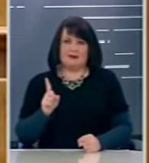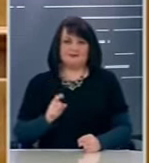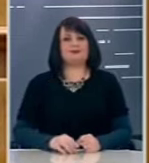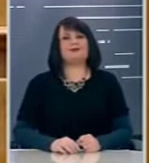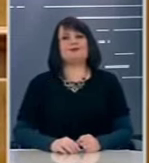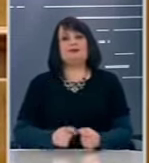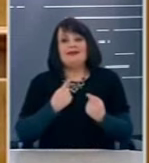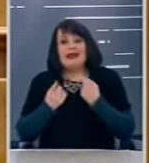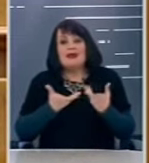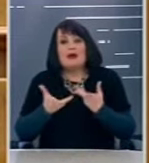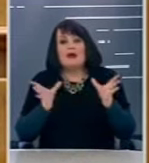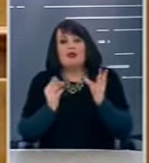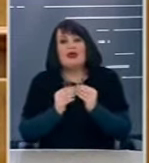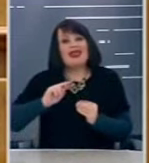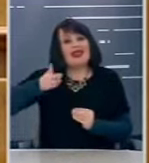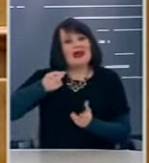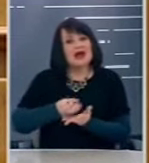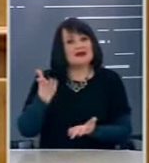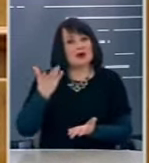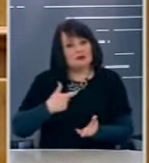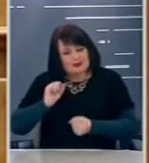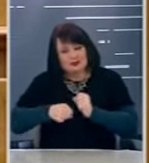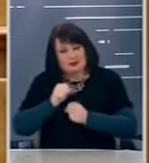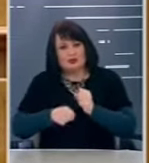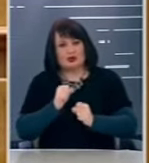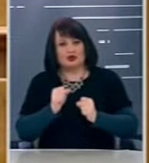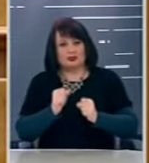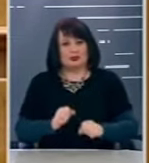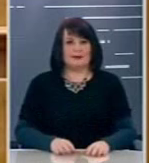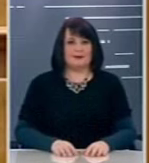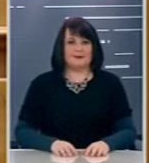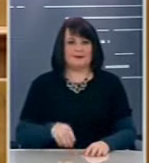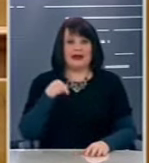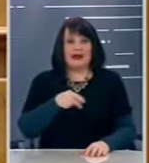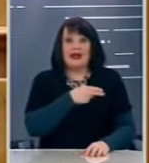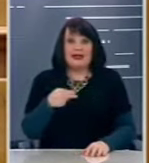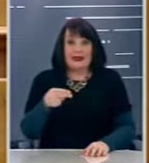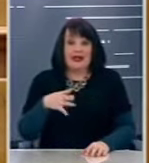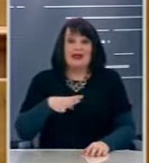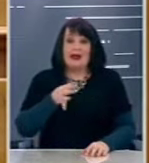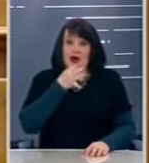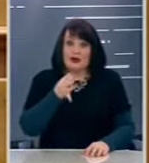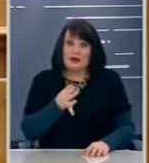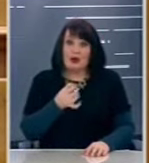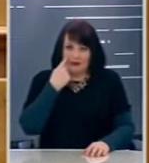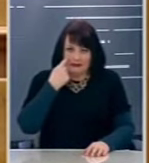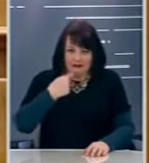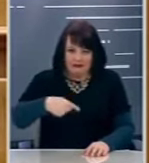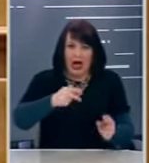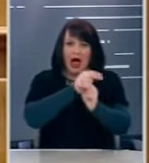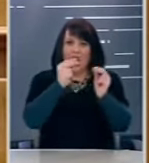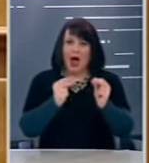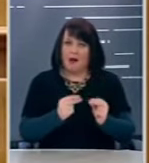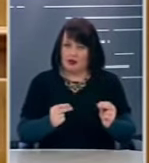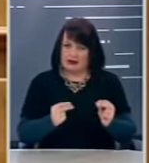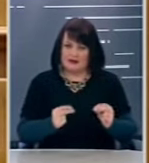διαπραγμάτευση για τη δεύτερη αξιολόγηση. Και θέλω να πω ότι αυτή η δουλειά, τη δουλειά που γίνεται, αποδίδει καρπούς.